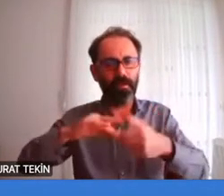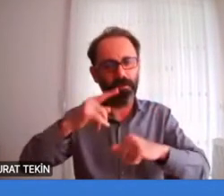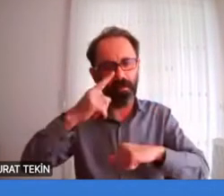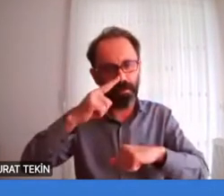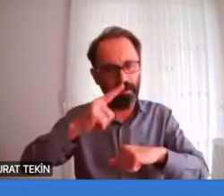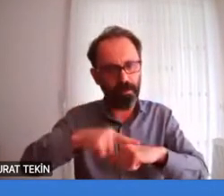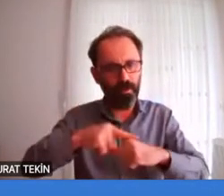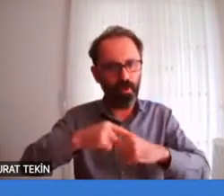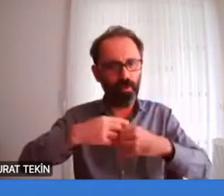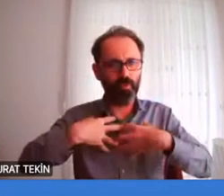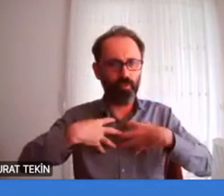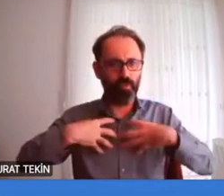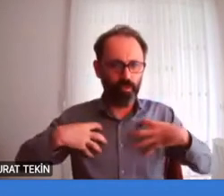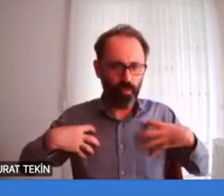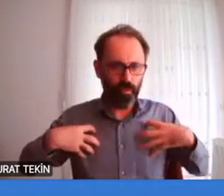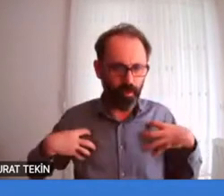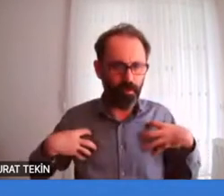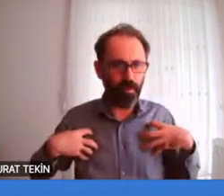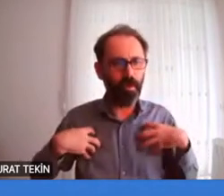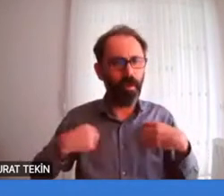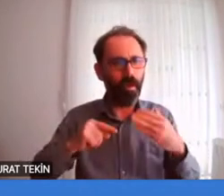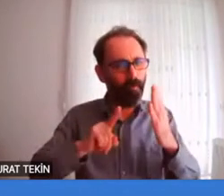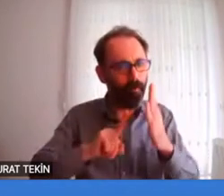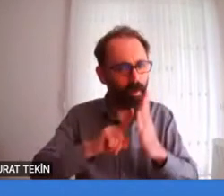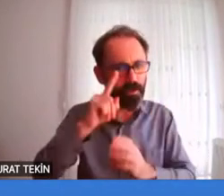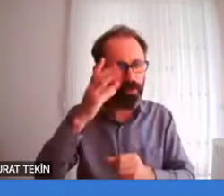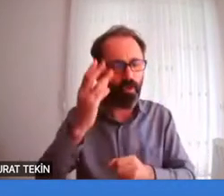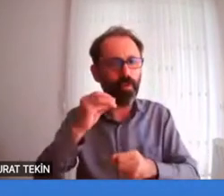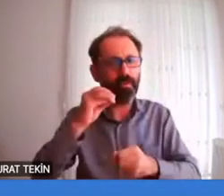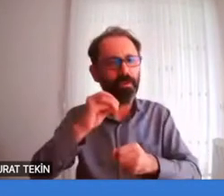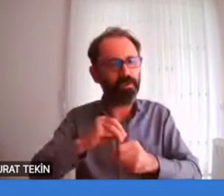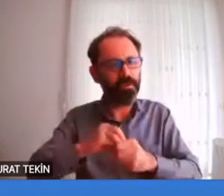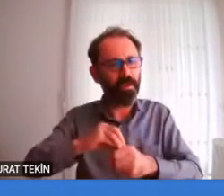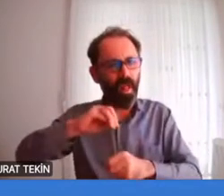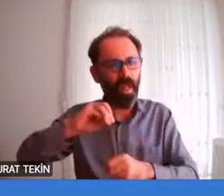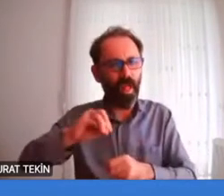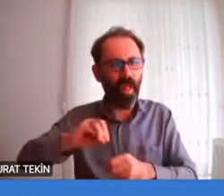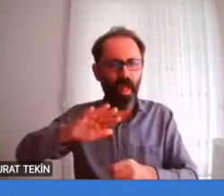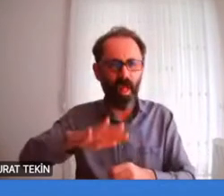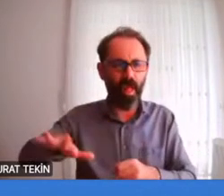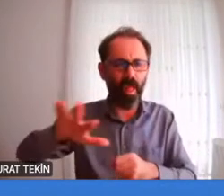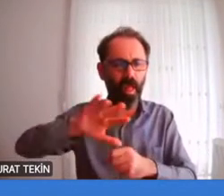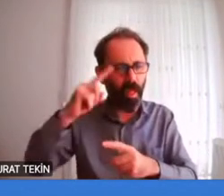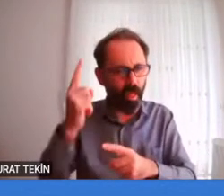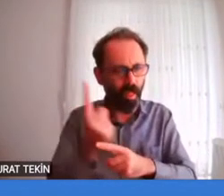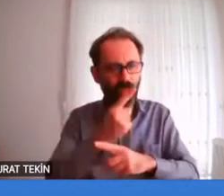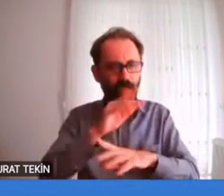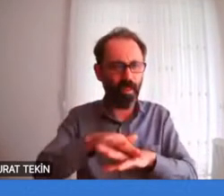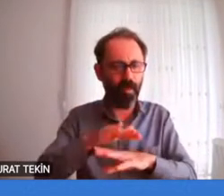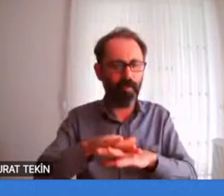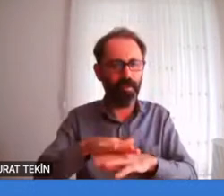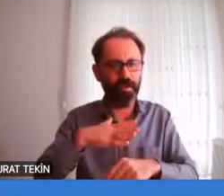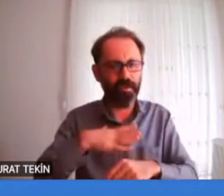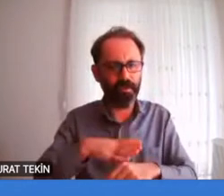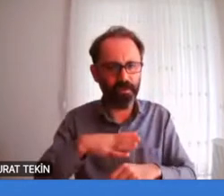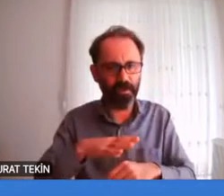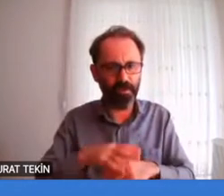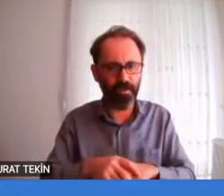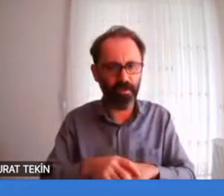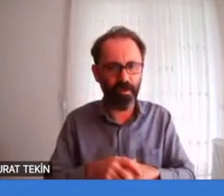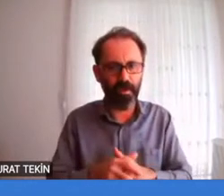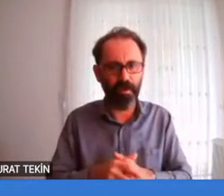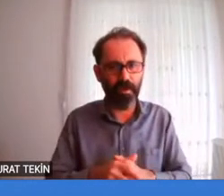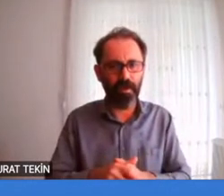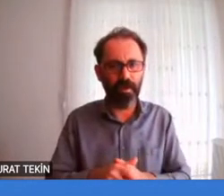kadarıyla kendisi de takım için ciddi bir şey, dinamit rolünü üstlenmiş.